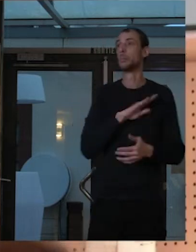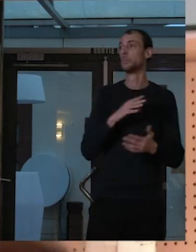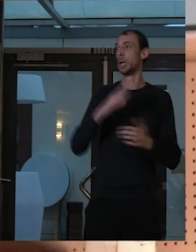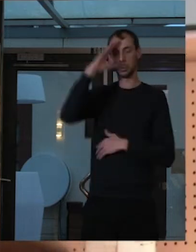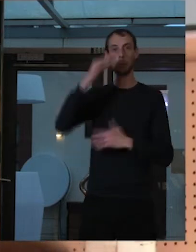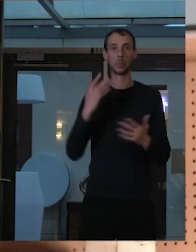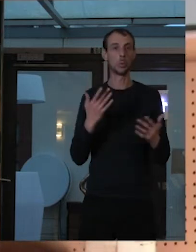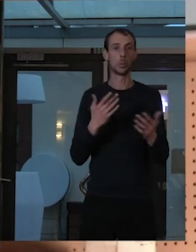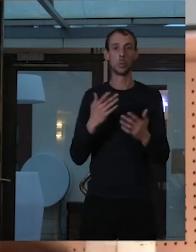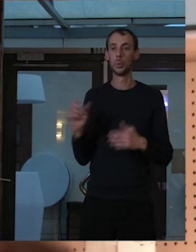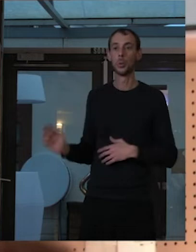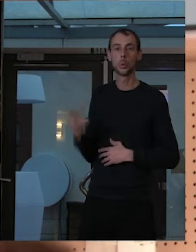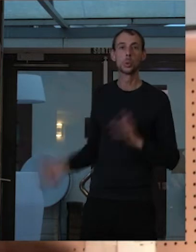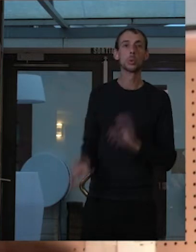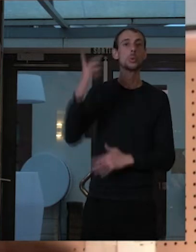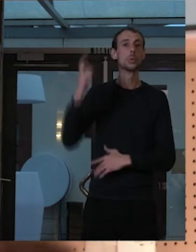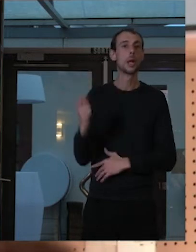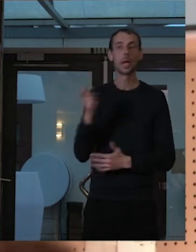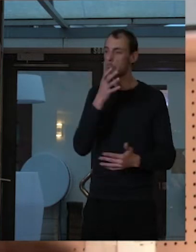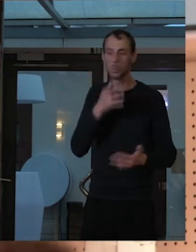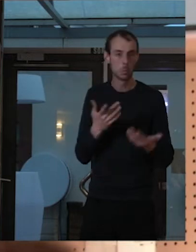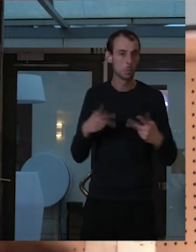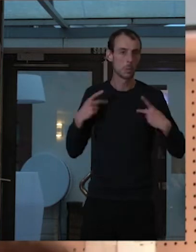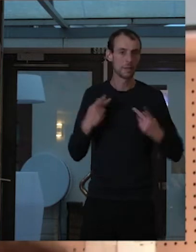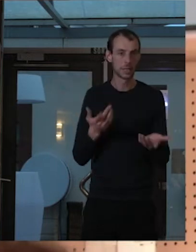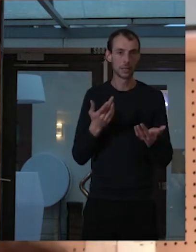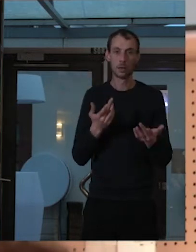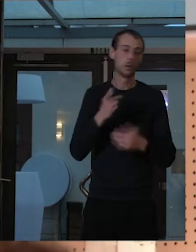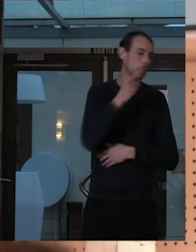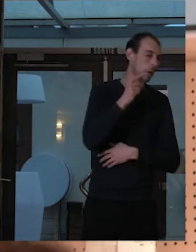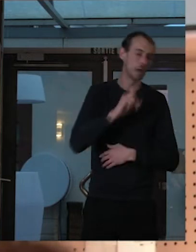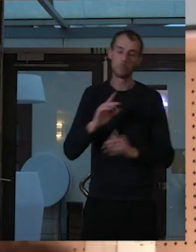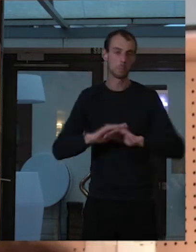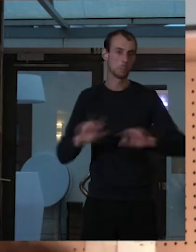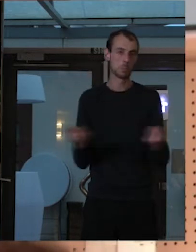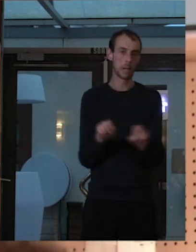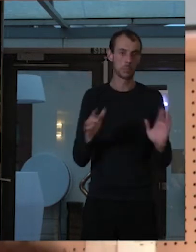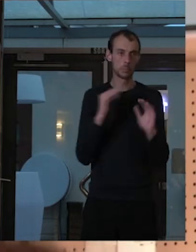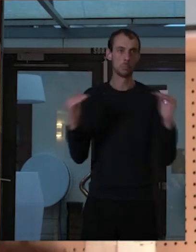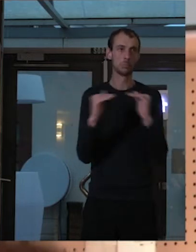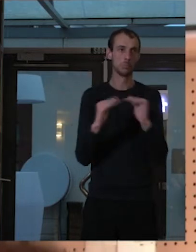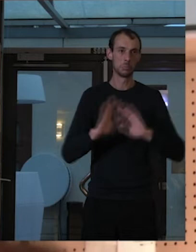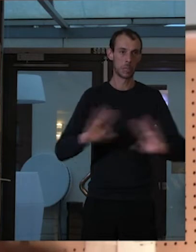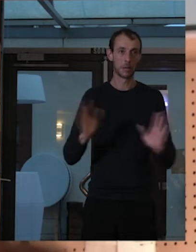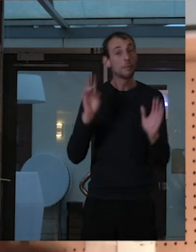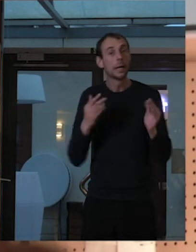de rémunération, que ce soit les filles ou les garçons, dans tous les cas. Donc là, pour le coup, en termes d'égalité, on est bien parce que personne ne gagne d'argent.